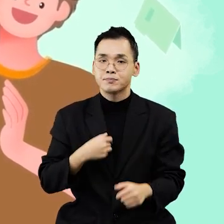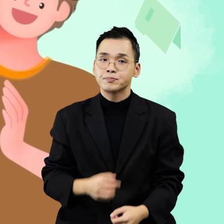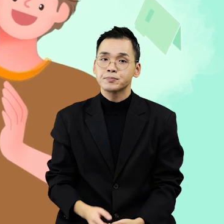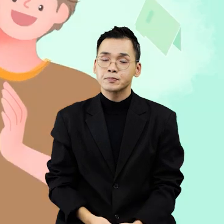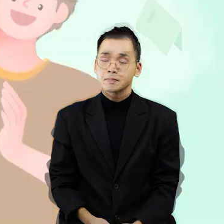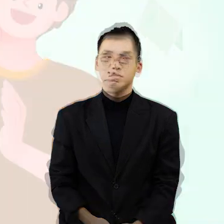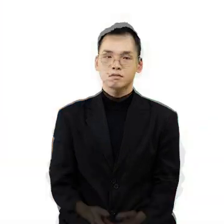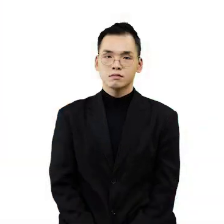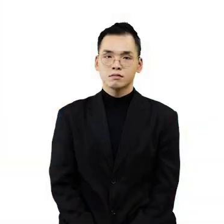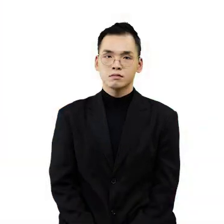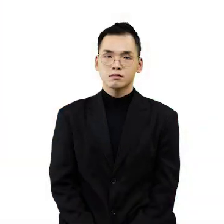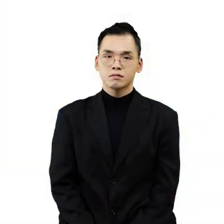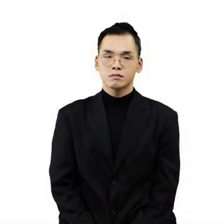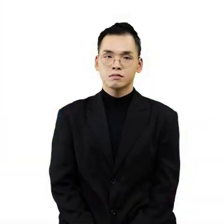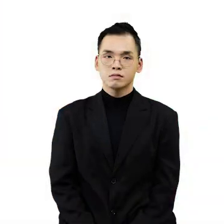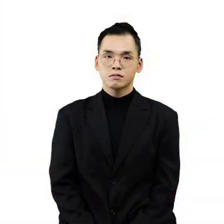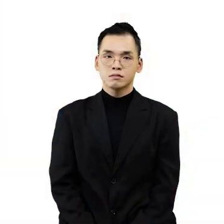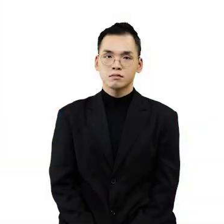있습니다.